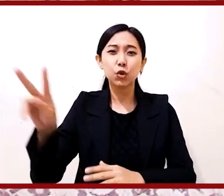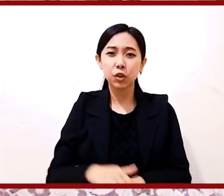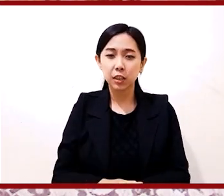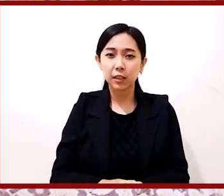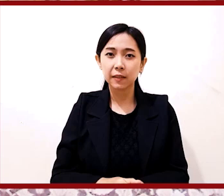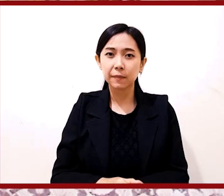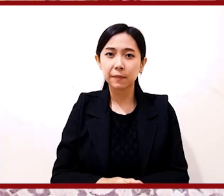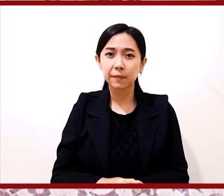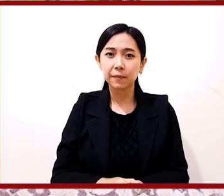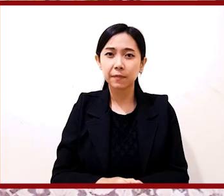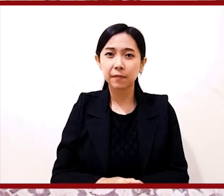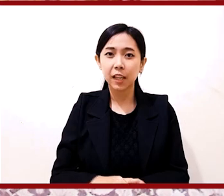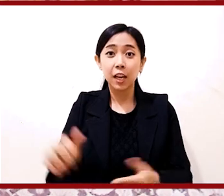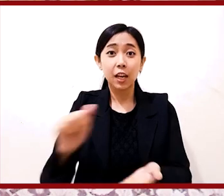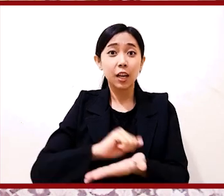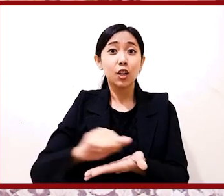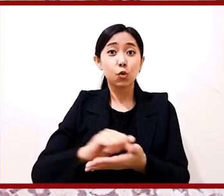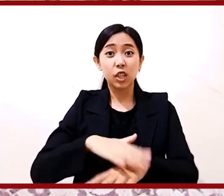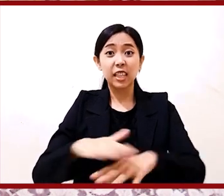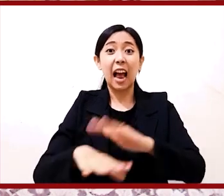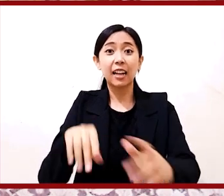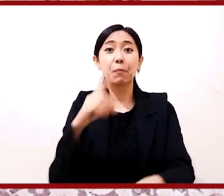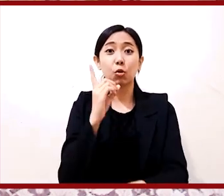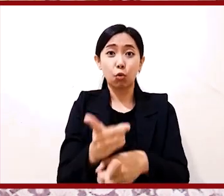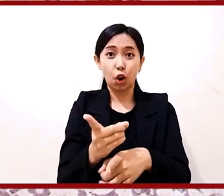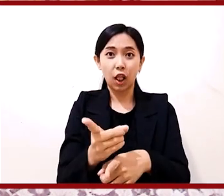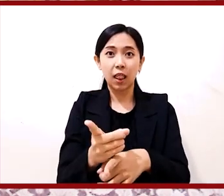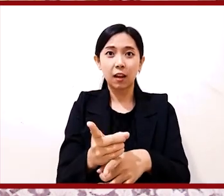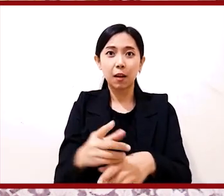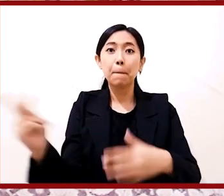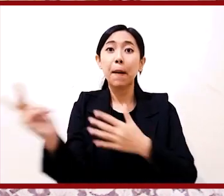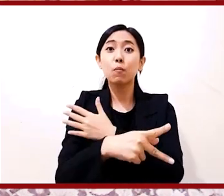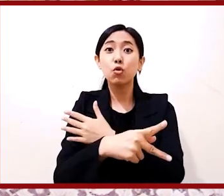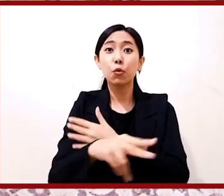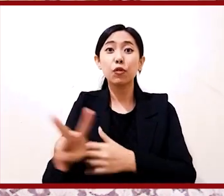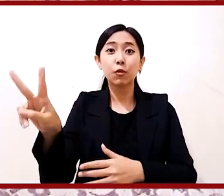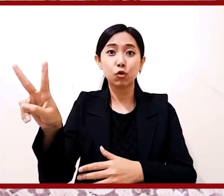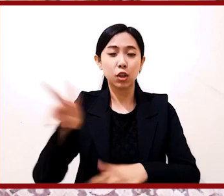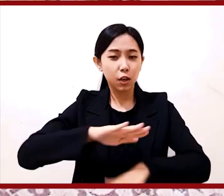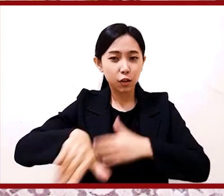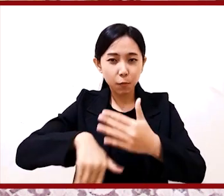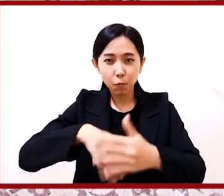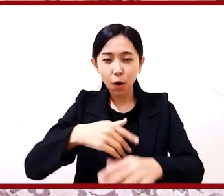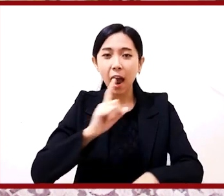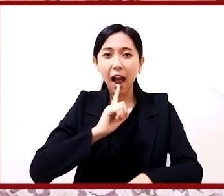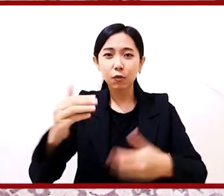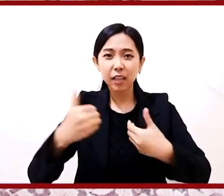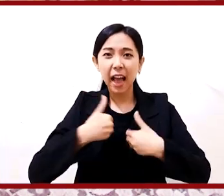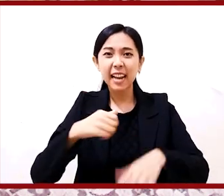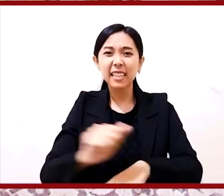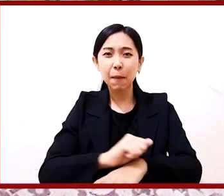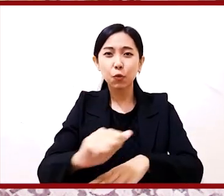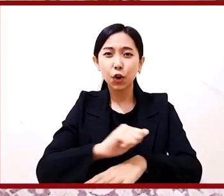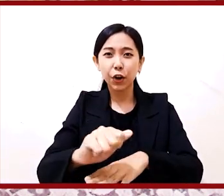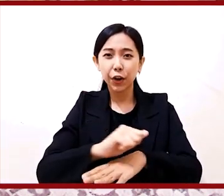Itu berarti mencuci tangannya harus benar. Intinya semua bagian tangan kita harus kena